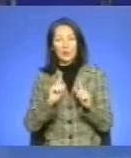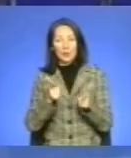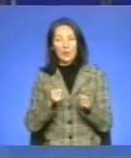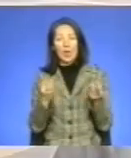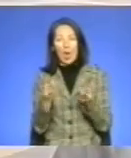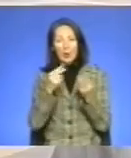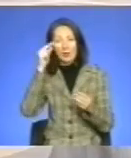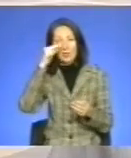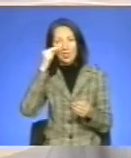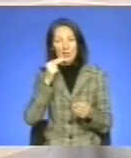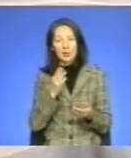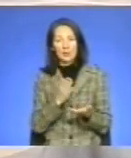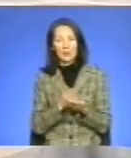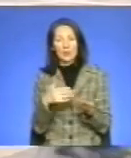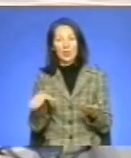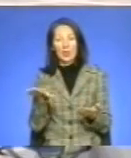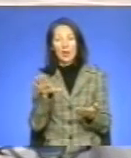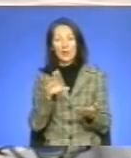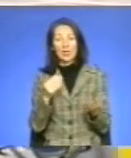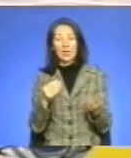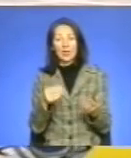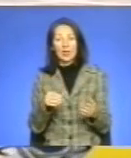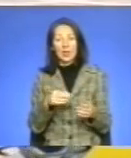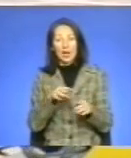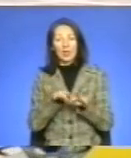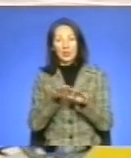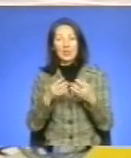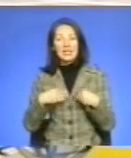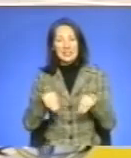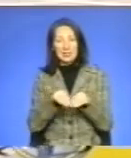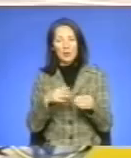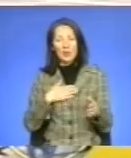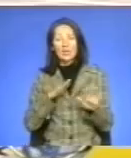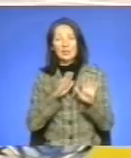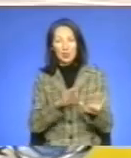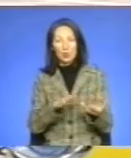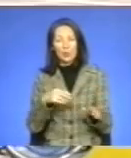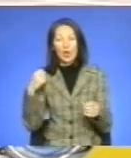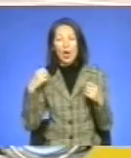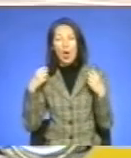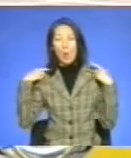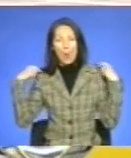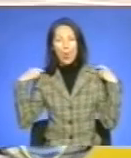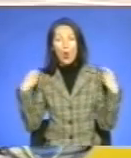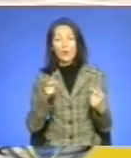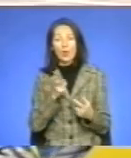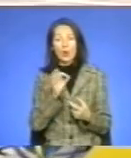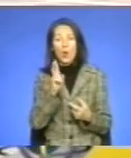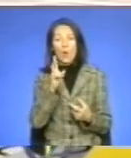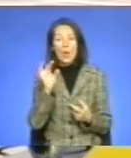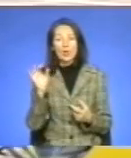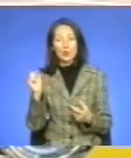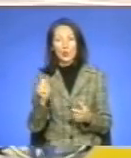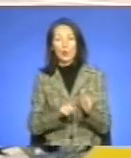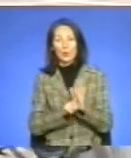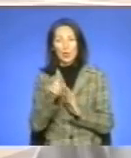У нас заступник також полковник Кубасюк. починав свій шлях з змагань